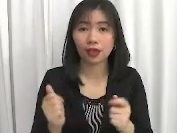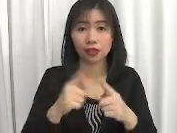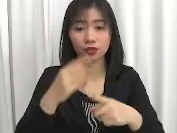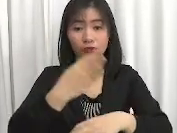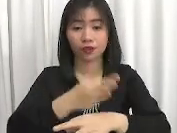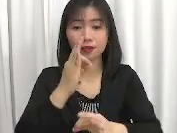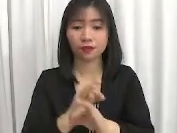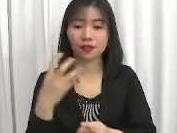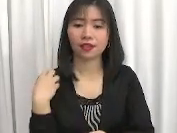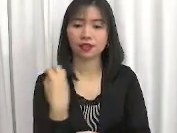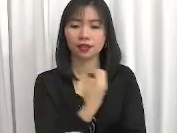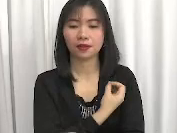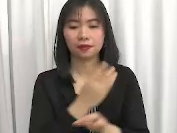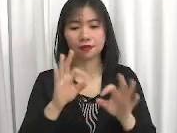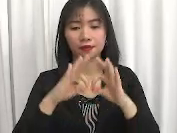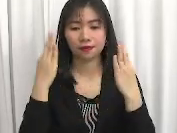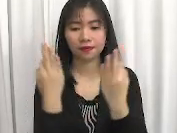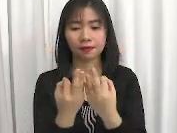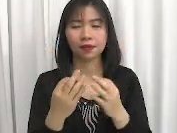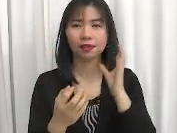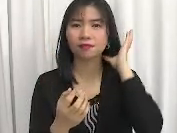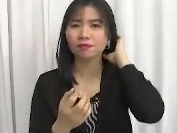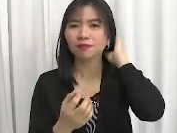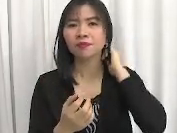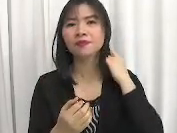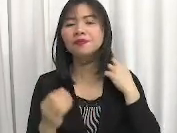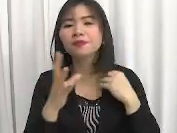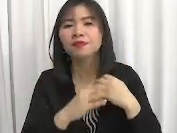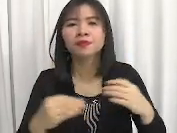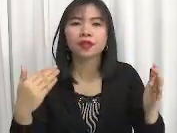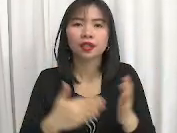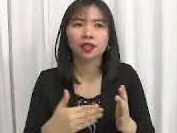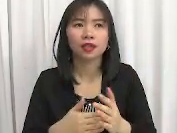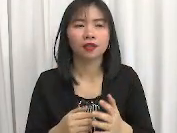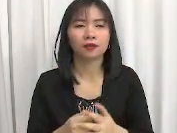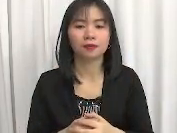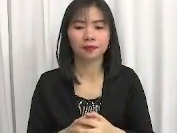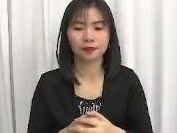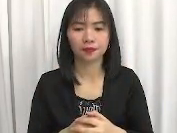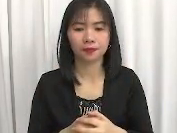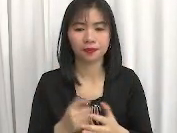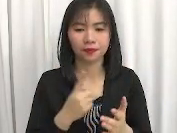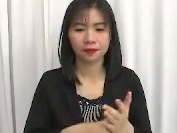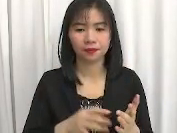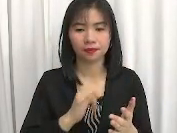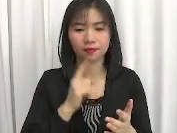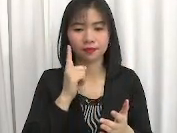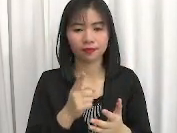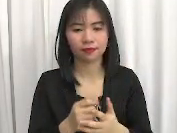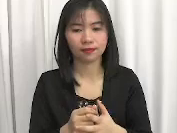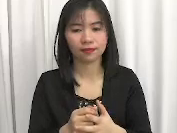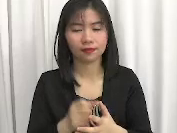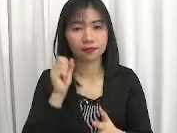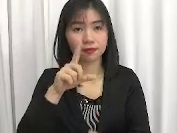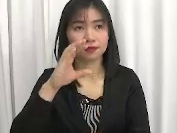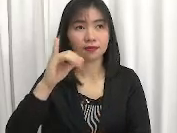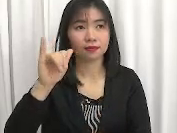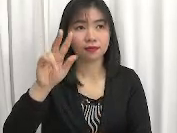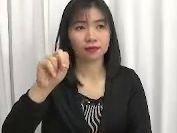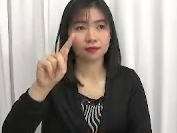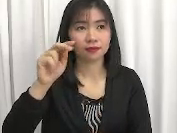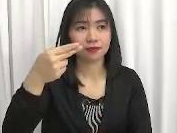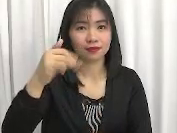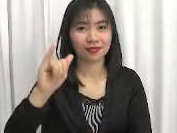pamilya. Ano po? Kaya nga, siyempre, ngayon taon na to, sabi ko nga kay Sister Cynthia, sabi ko na ganun, you have now a